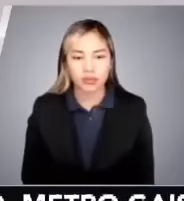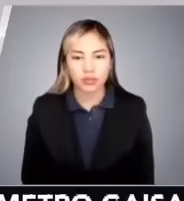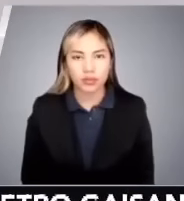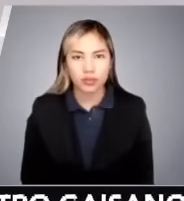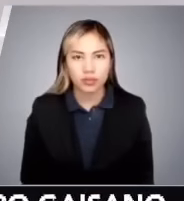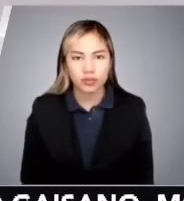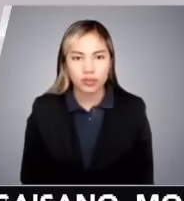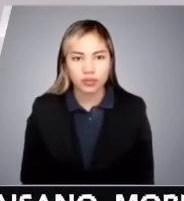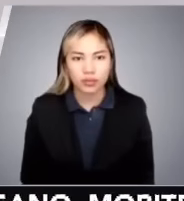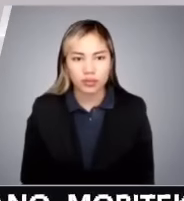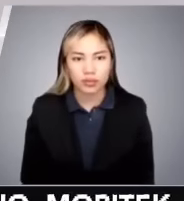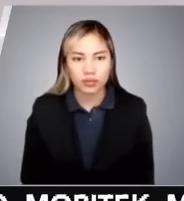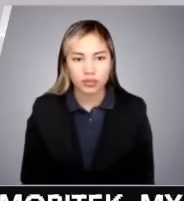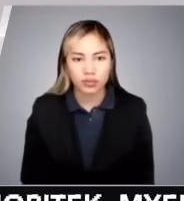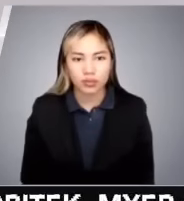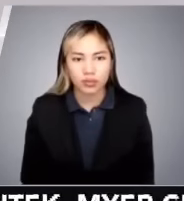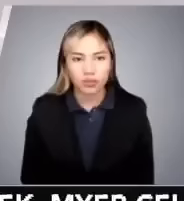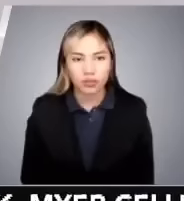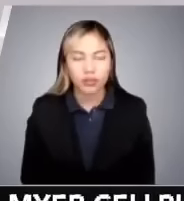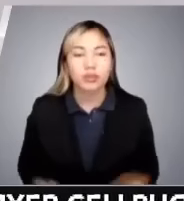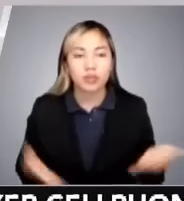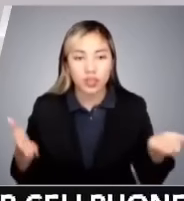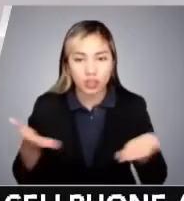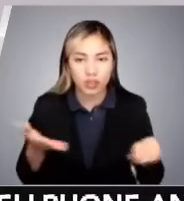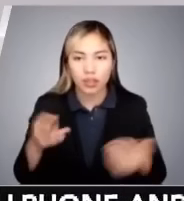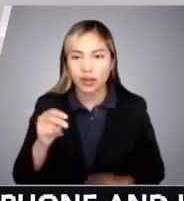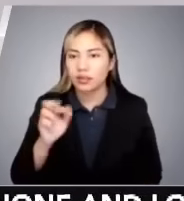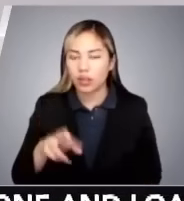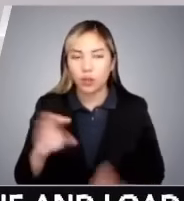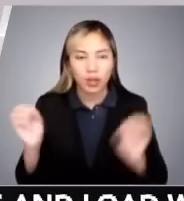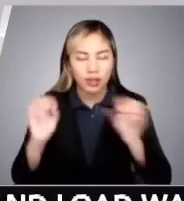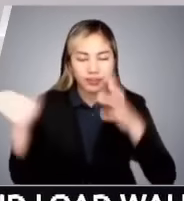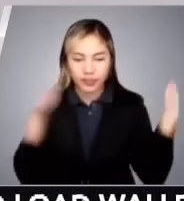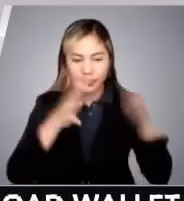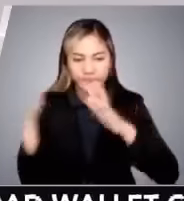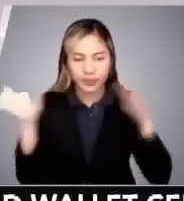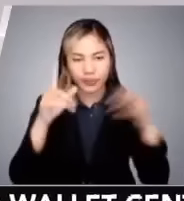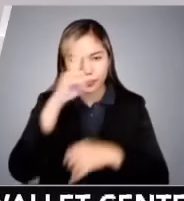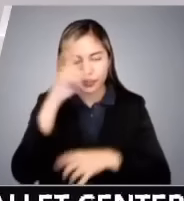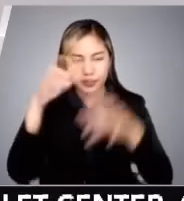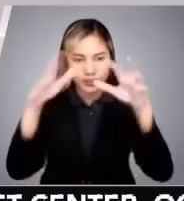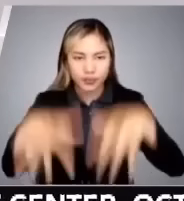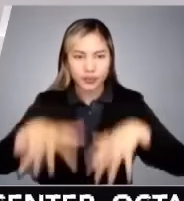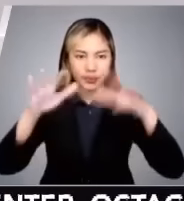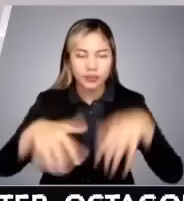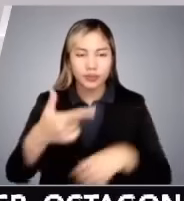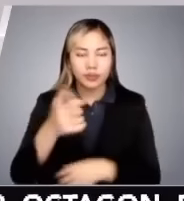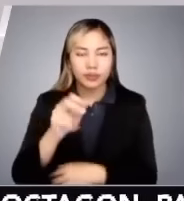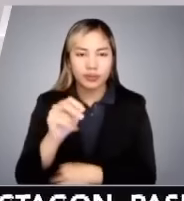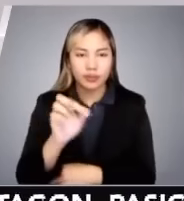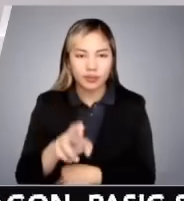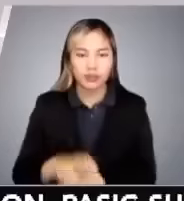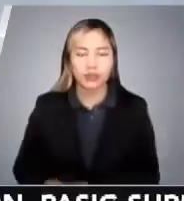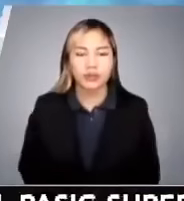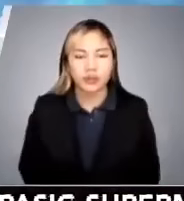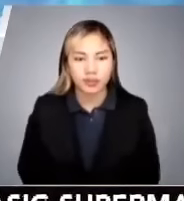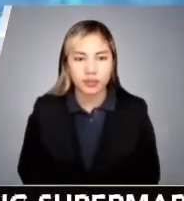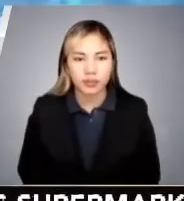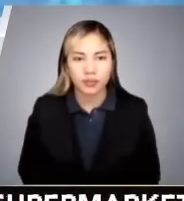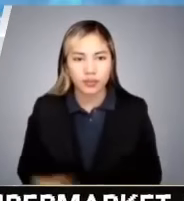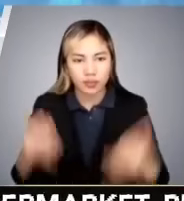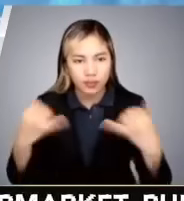Wala ng wind signal dito sa Metro Manila dahil sa bagyong Jenner. Base po yan sa 11 a.m. bulletin ng Pag-asa. Nakataas pa rin po ang wind signal